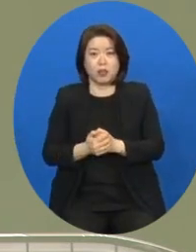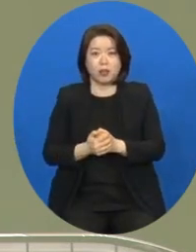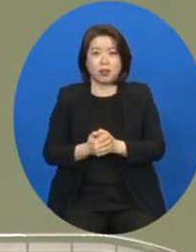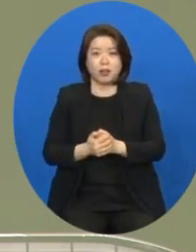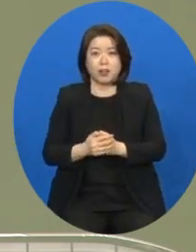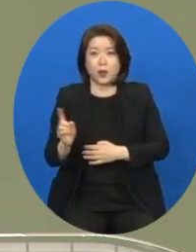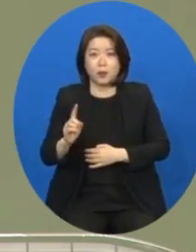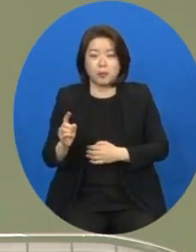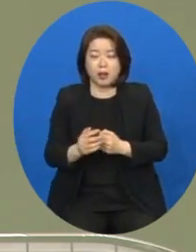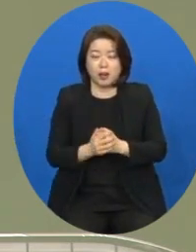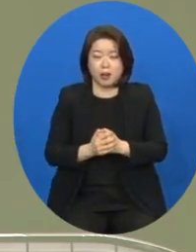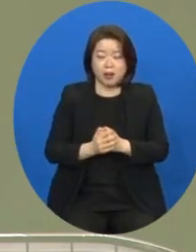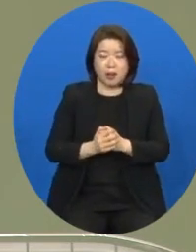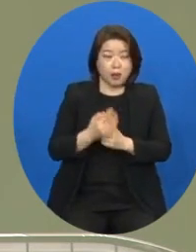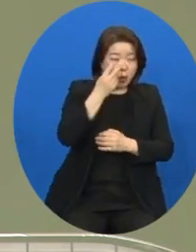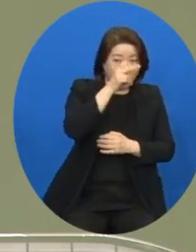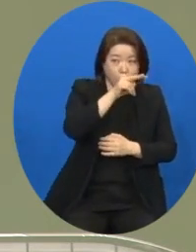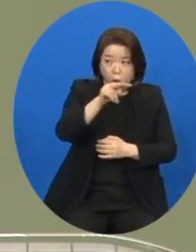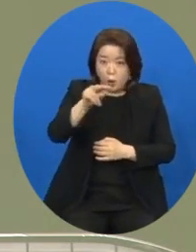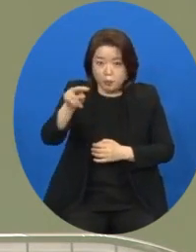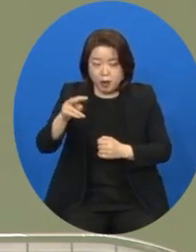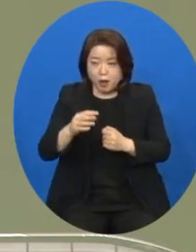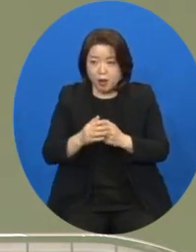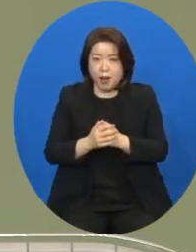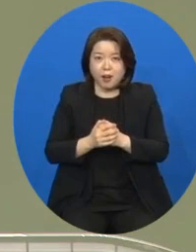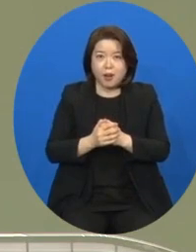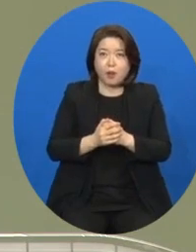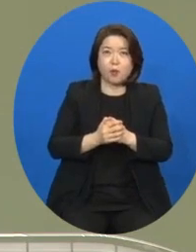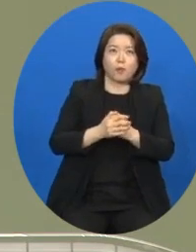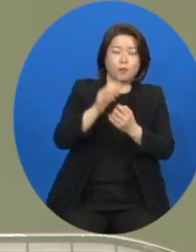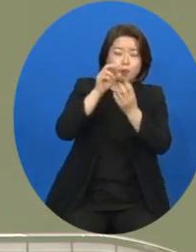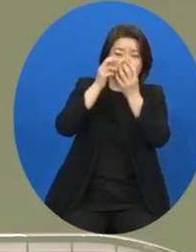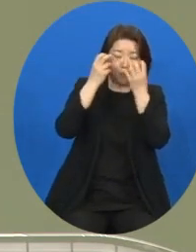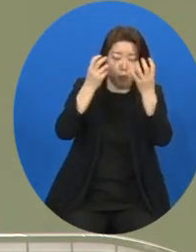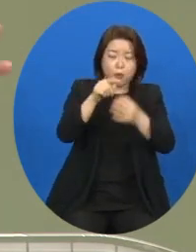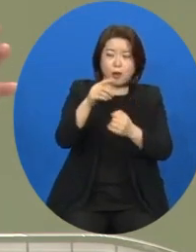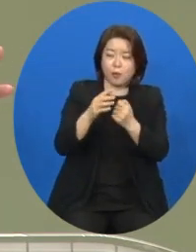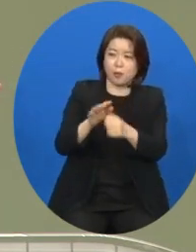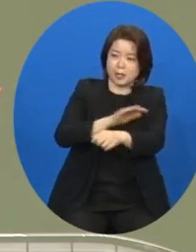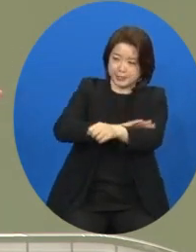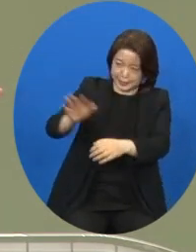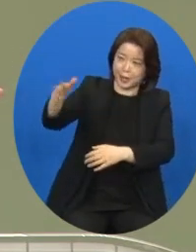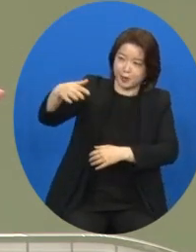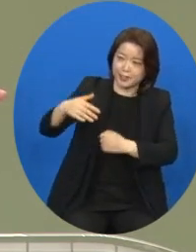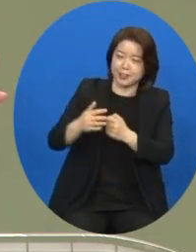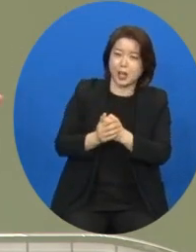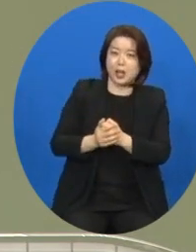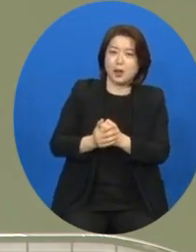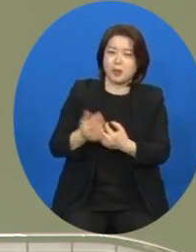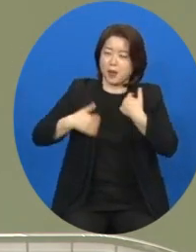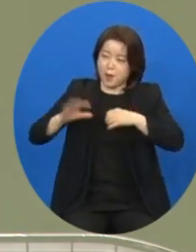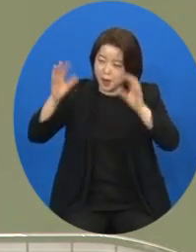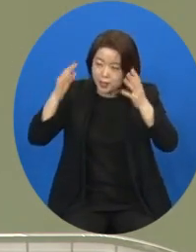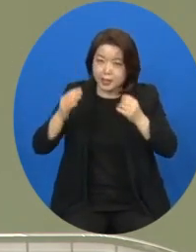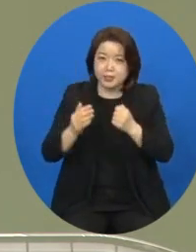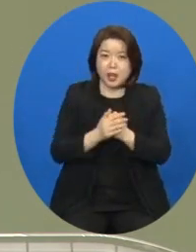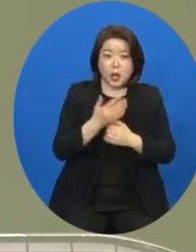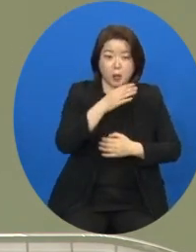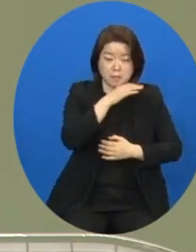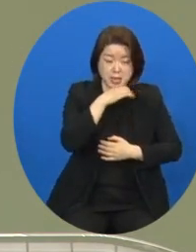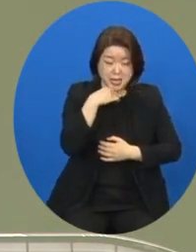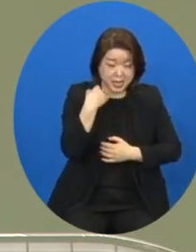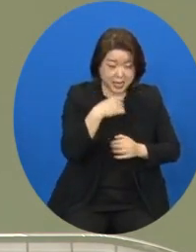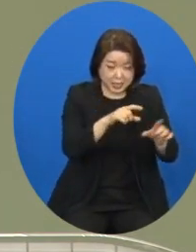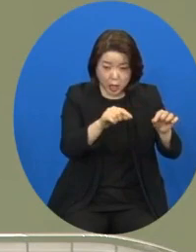막 잘 왔다 환영하고 그리고 음식을 차려놓고 그리고는 아버지가